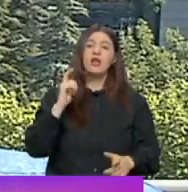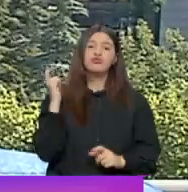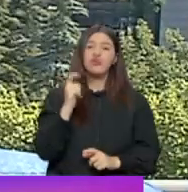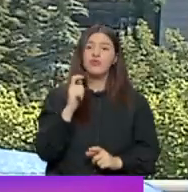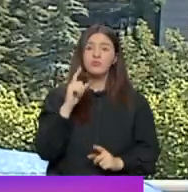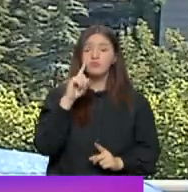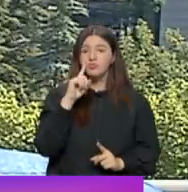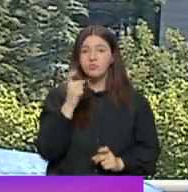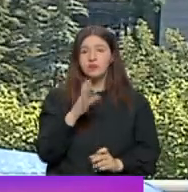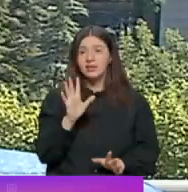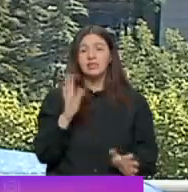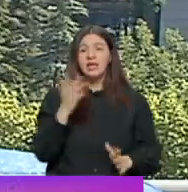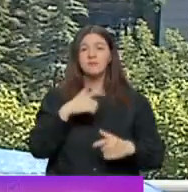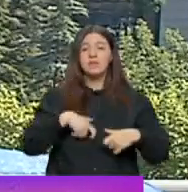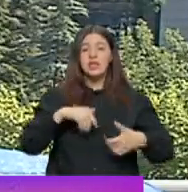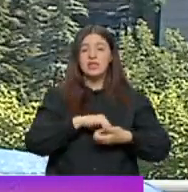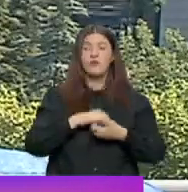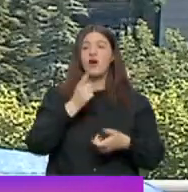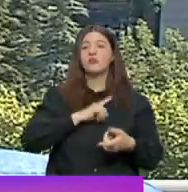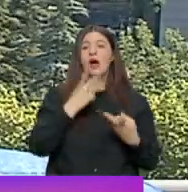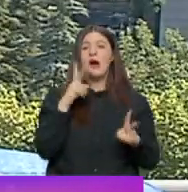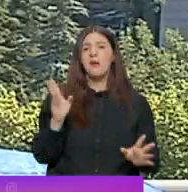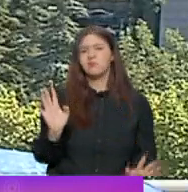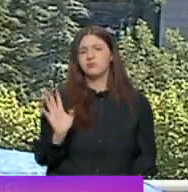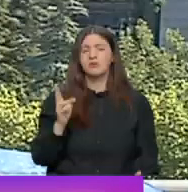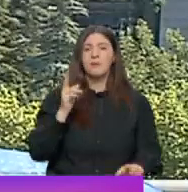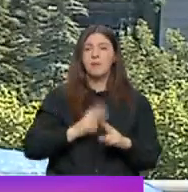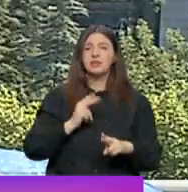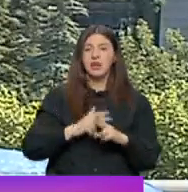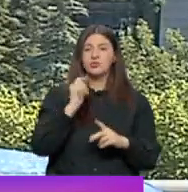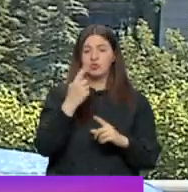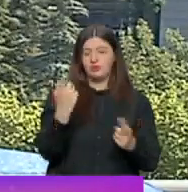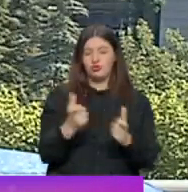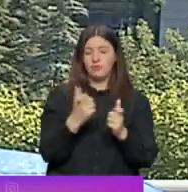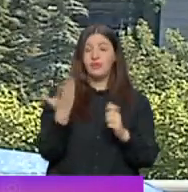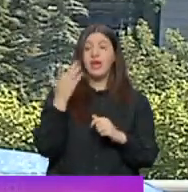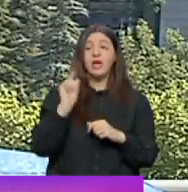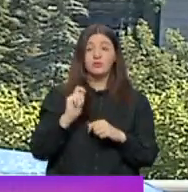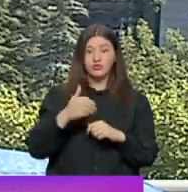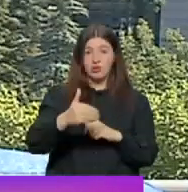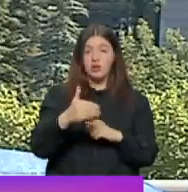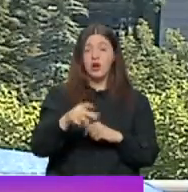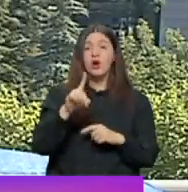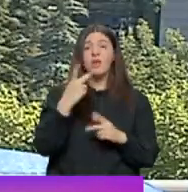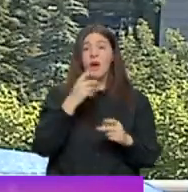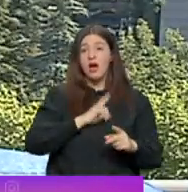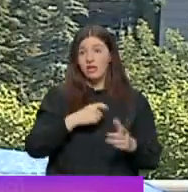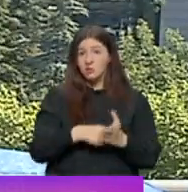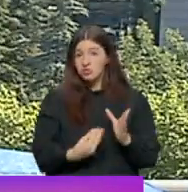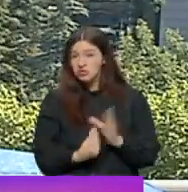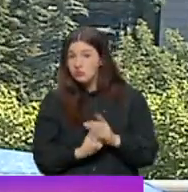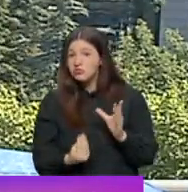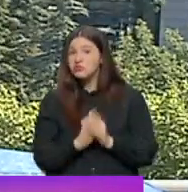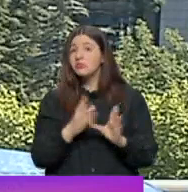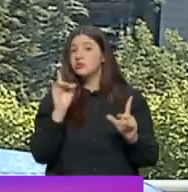karşılığını bulmadı. Yani Millet İttifakı adayını açıklamadı. Pazar günü bir toplantı daha yapılacak. Oradan bir aday ismi çıkar